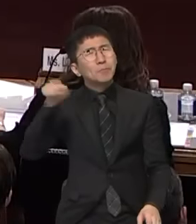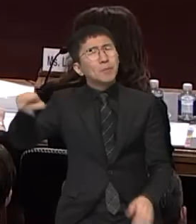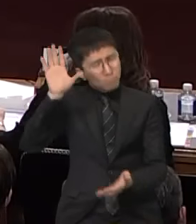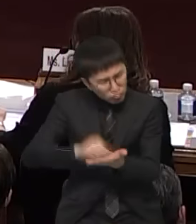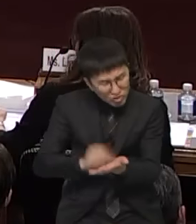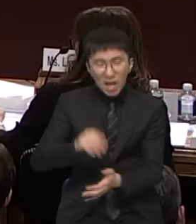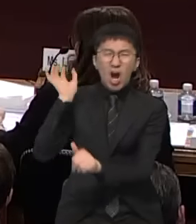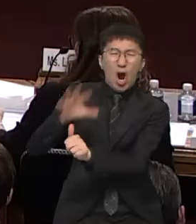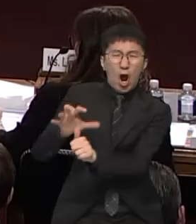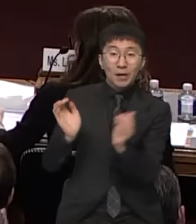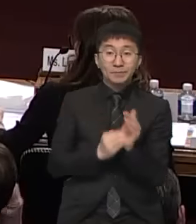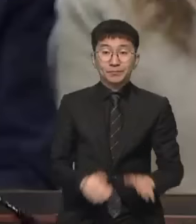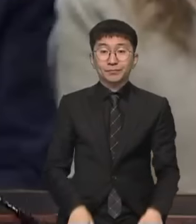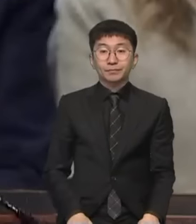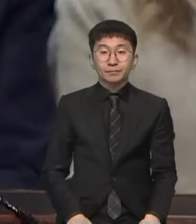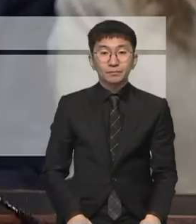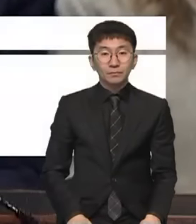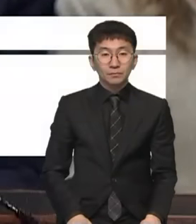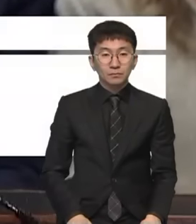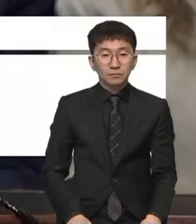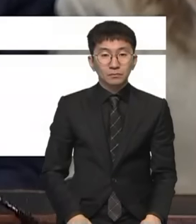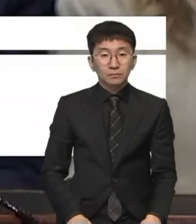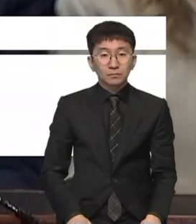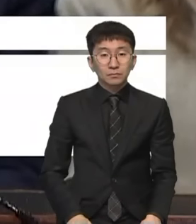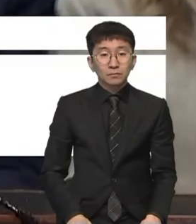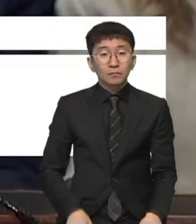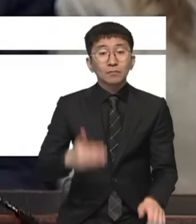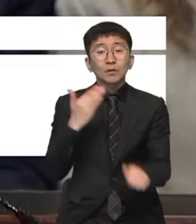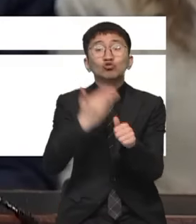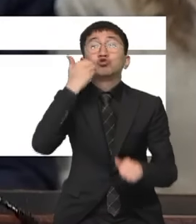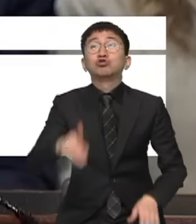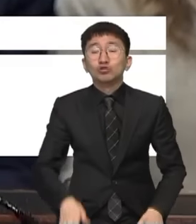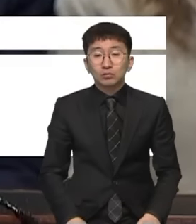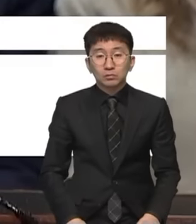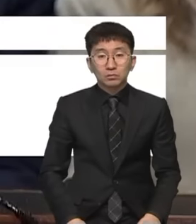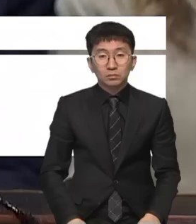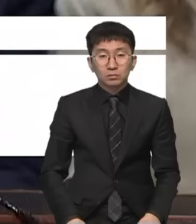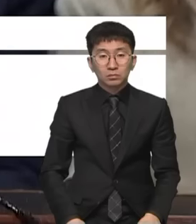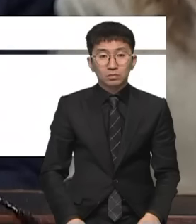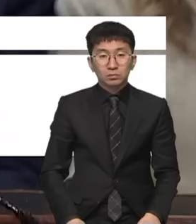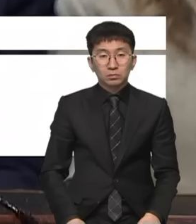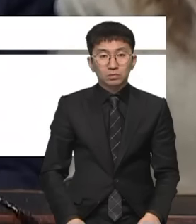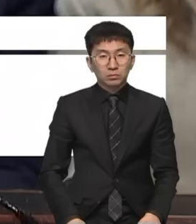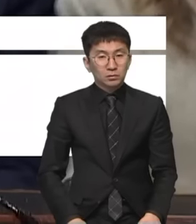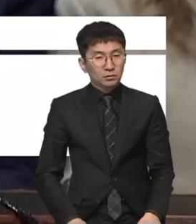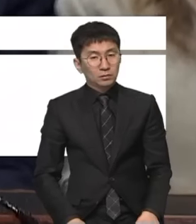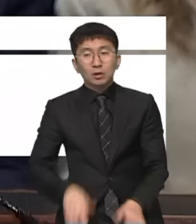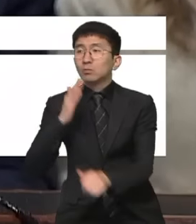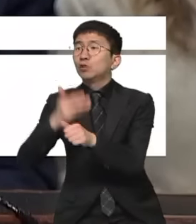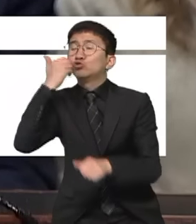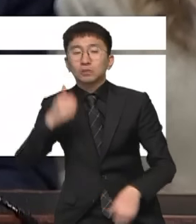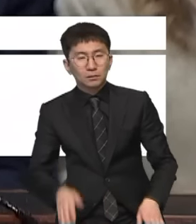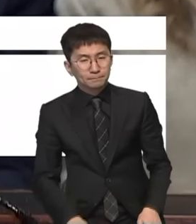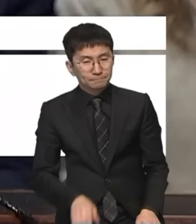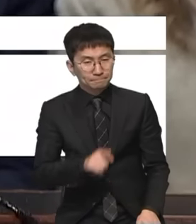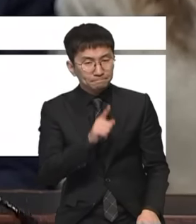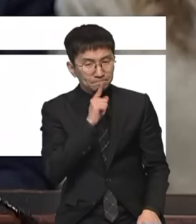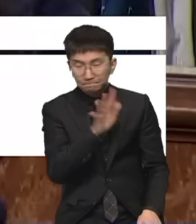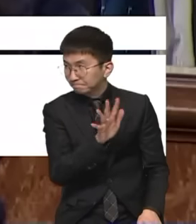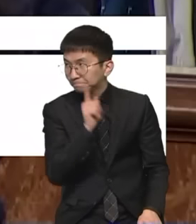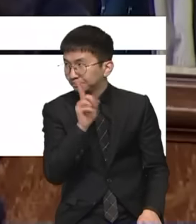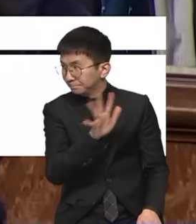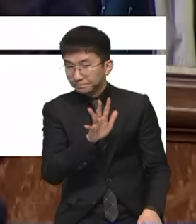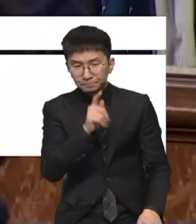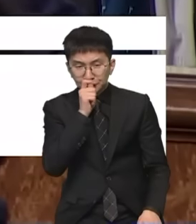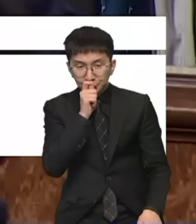질타가 쏟아졌습니다. Who did you fire? Senator, that's I don't think that that's Who did you fire? I'm not going to answer